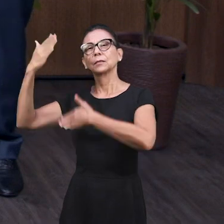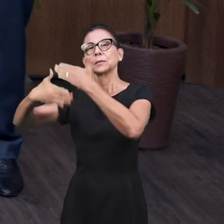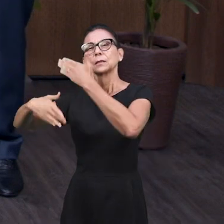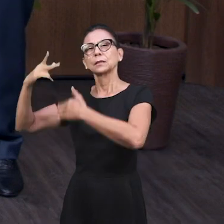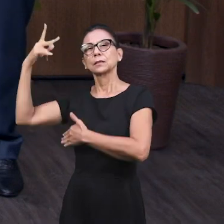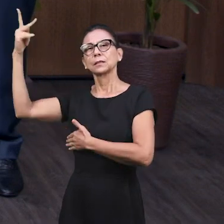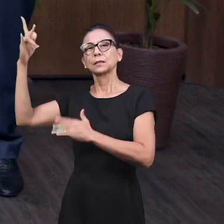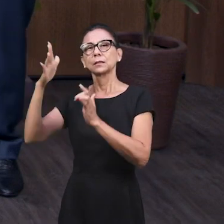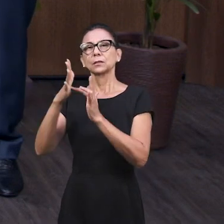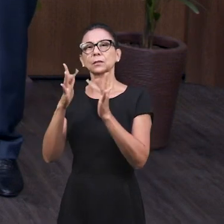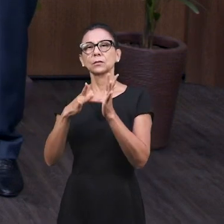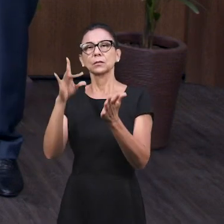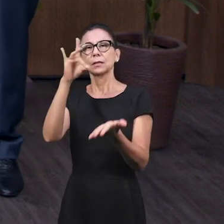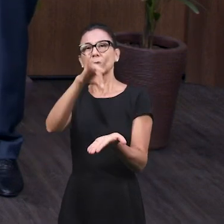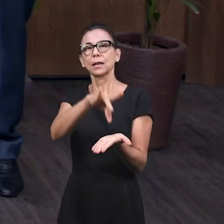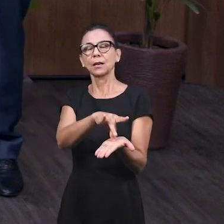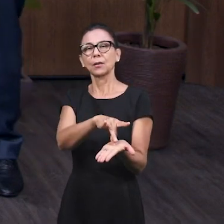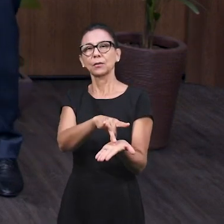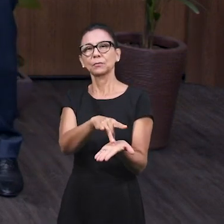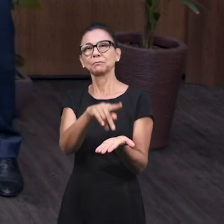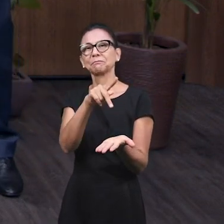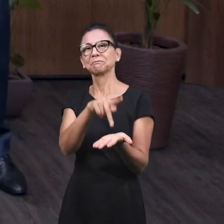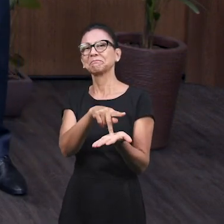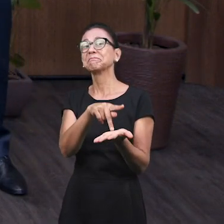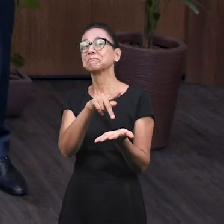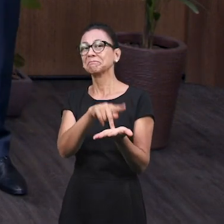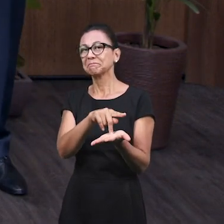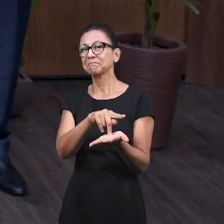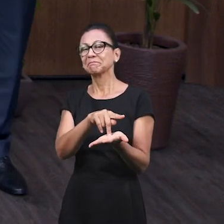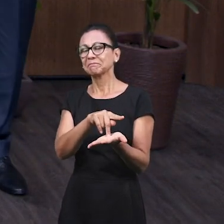réel, révélé, véritable.